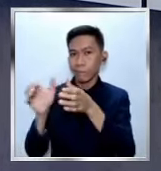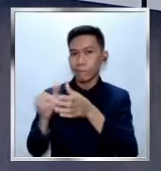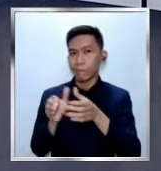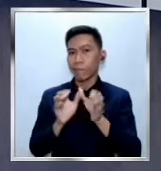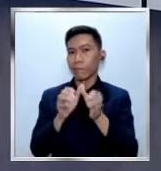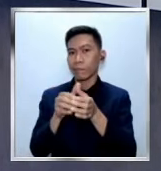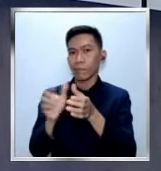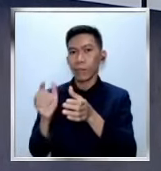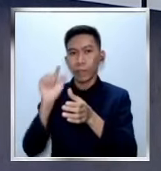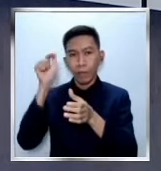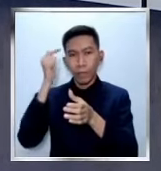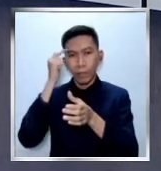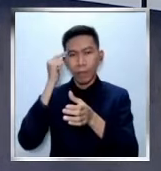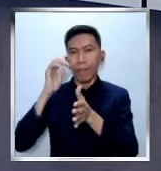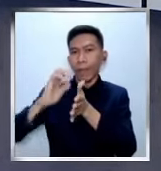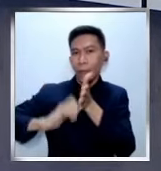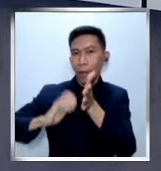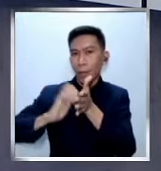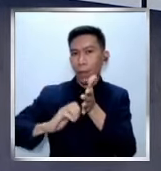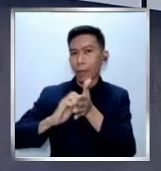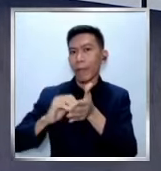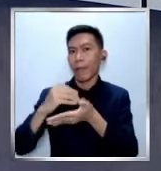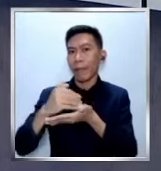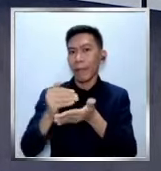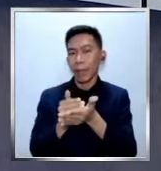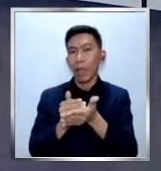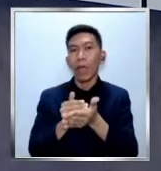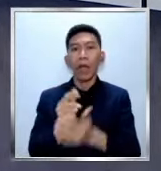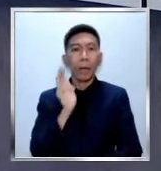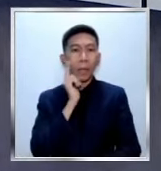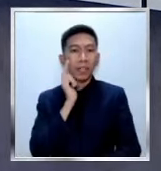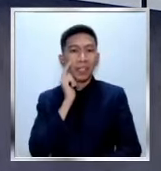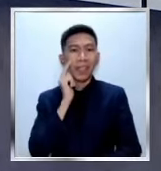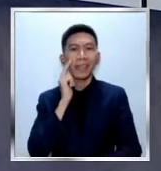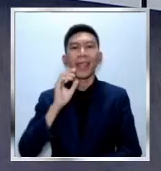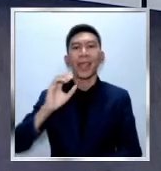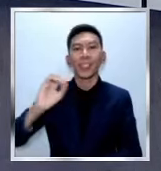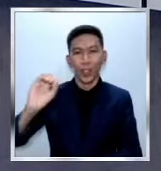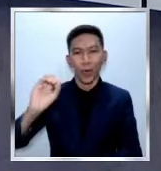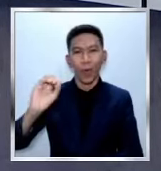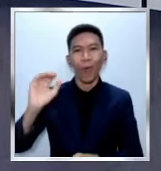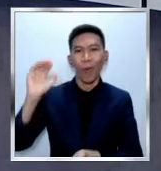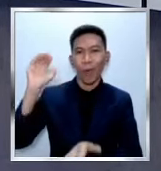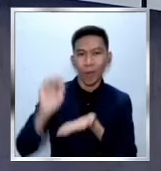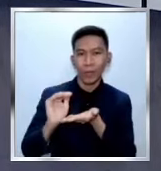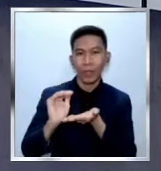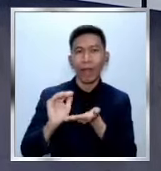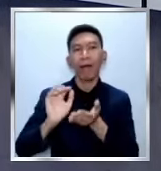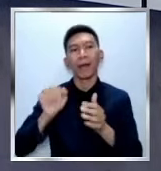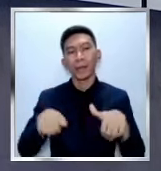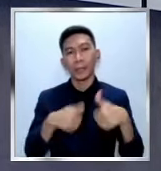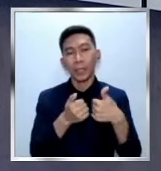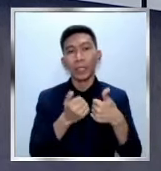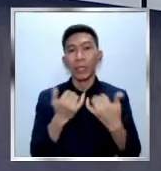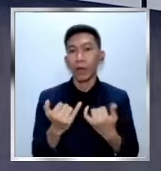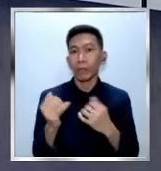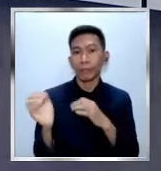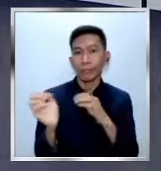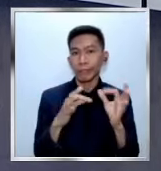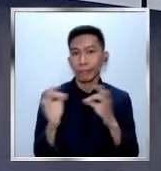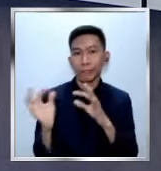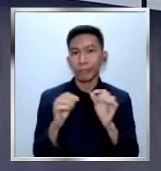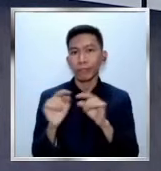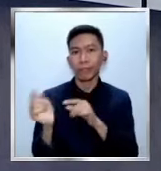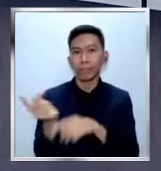ng Office of the President. Sa gitna ito ng patuloy na bangayan ng Pangulo at Senado dahil sa isinasagawang imbestigasyon tungkol